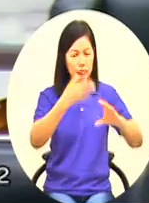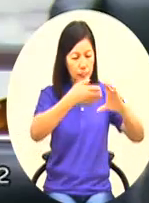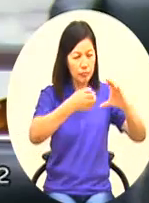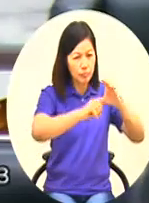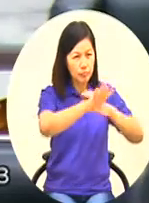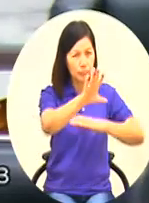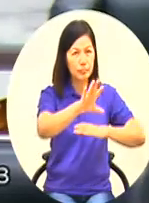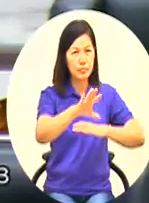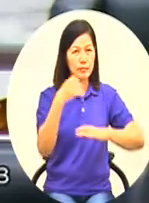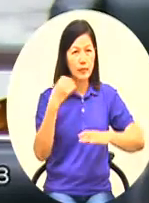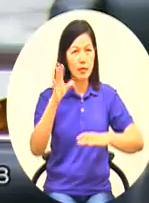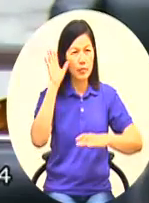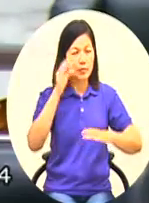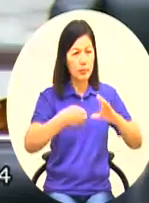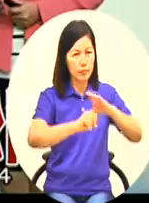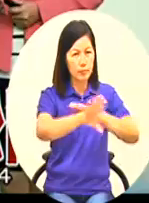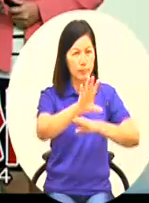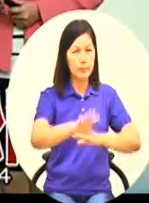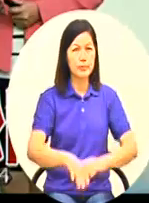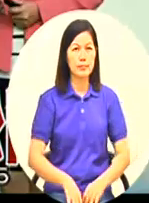道，好，请播放。